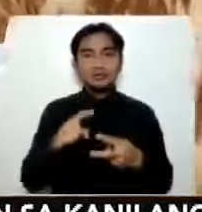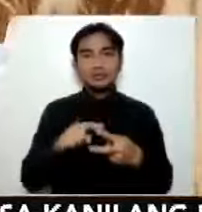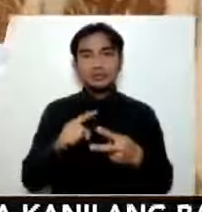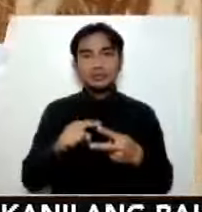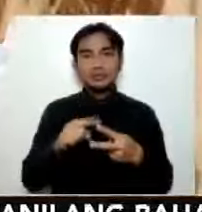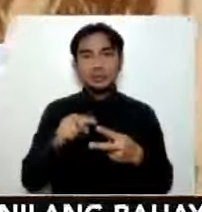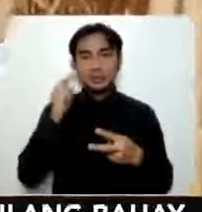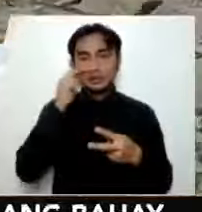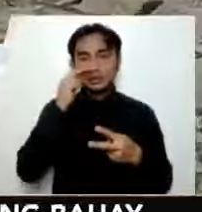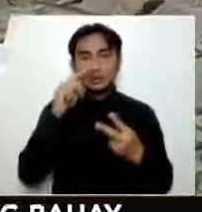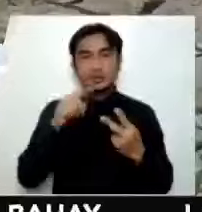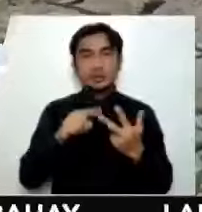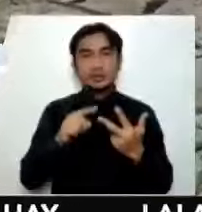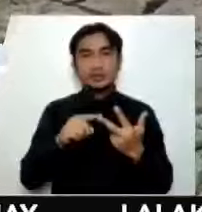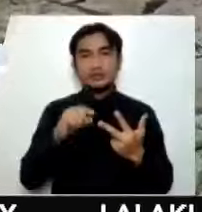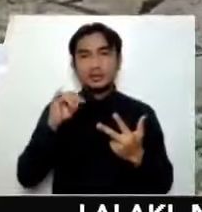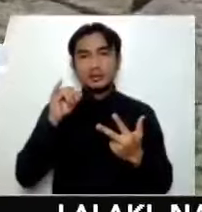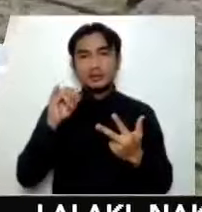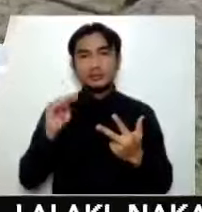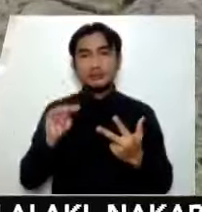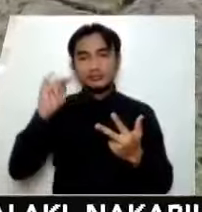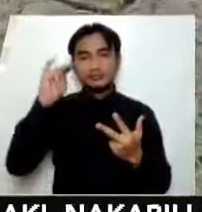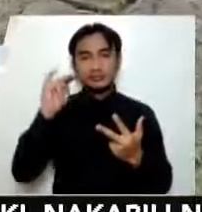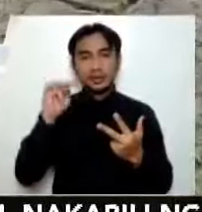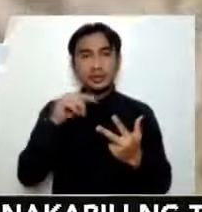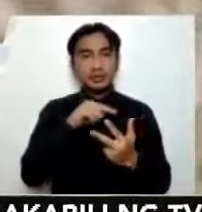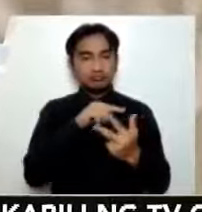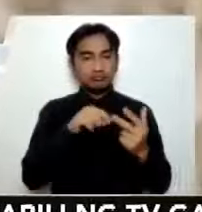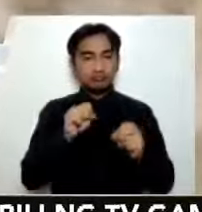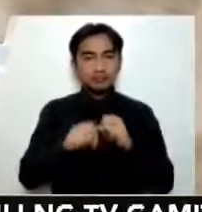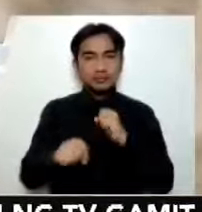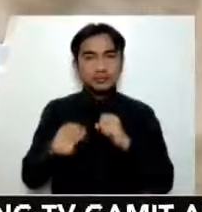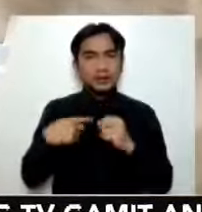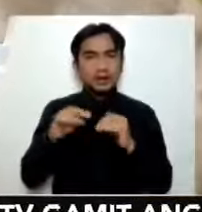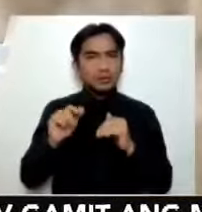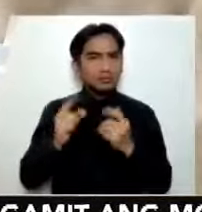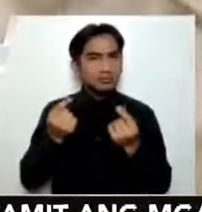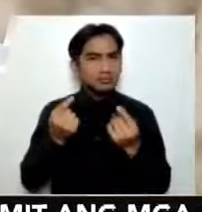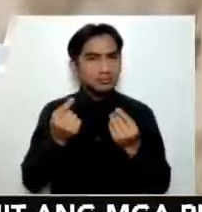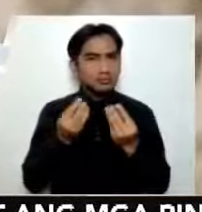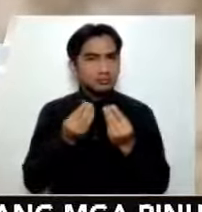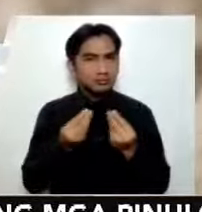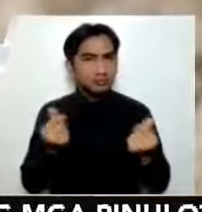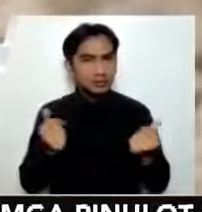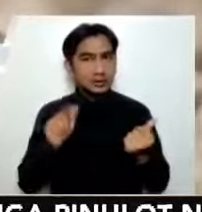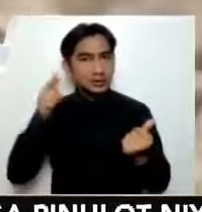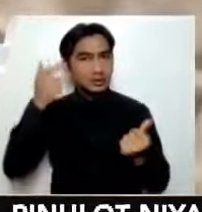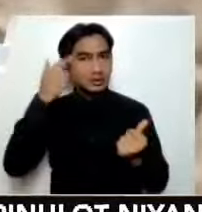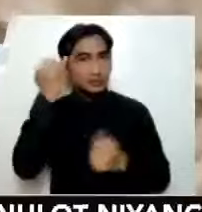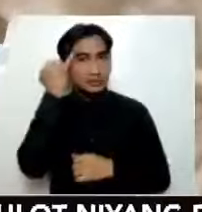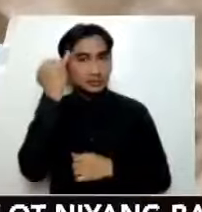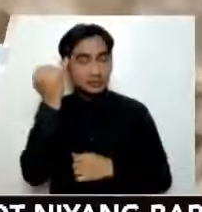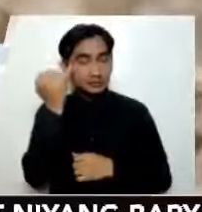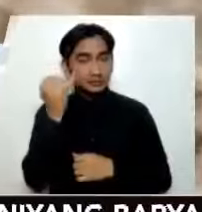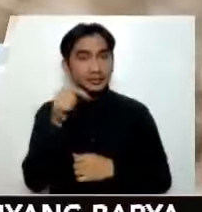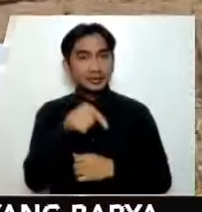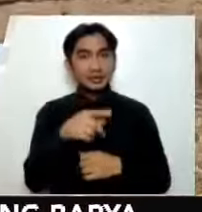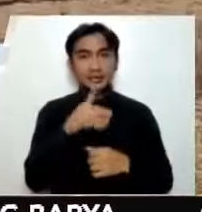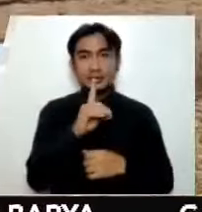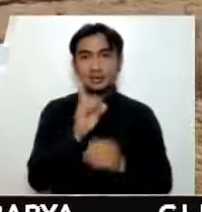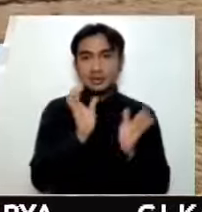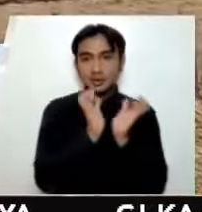sa Ilocos Norte para matugunan ang epekto ng el niino may mga hakbang daw ang gobyerno ang DSWD may project Lawa at binhe